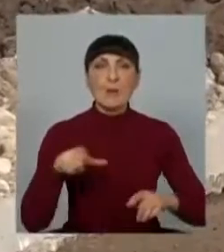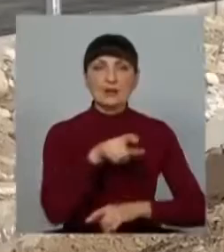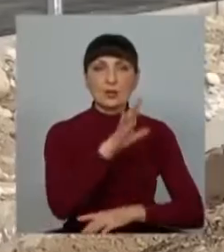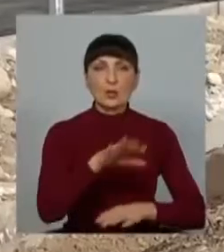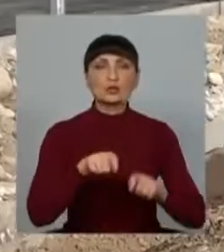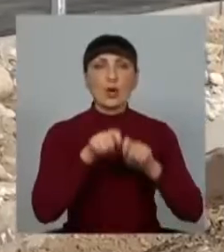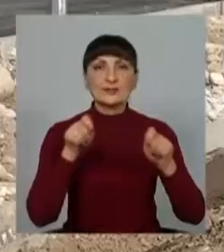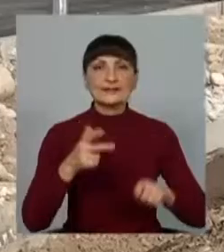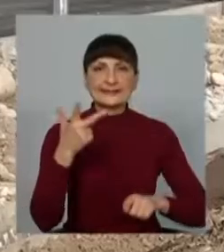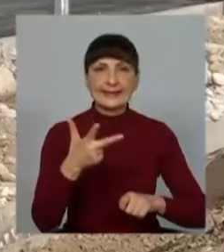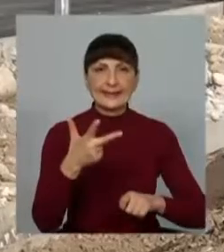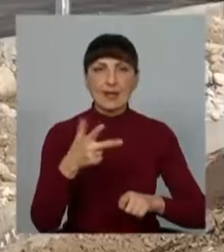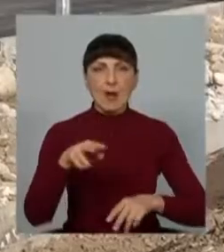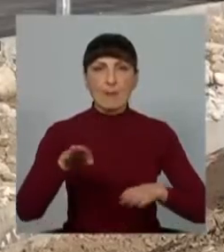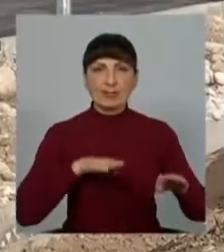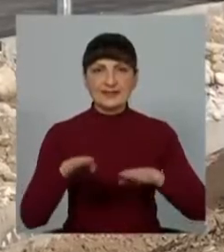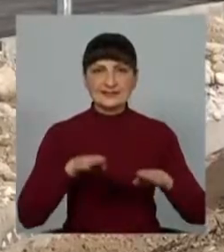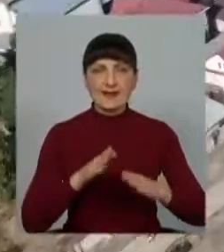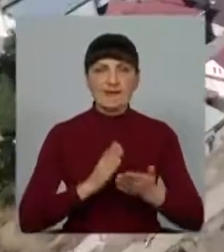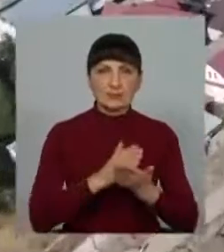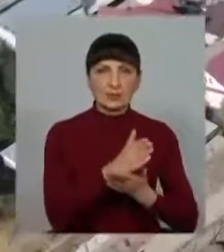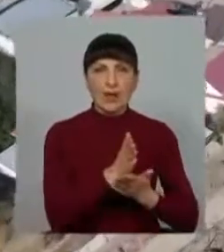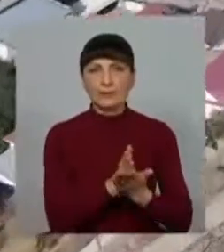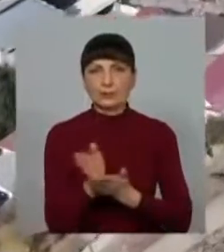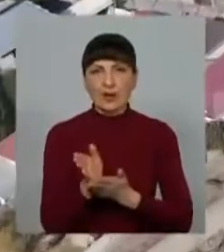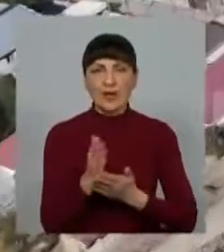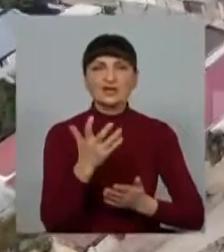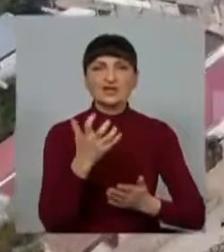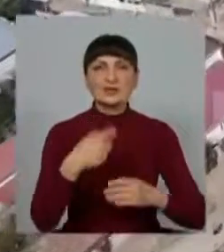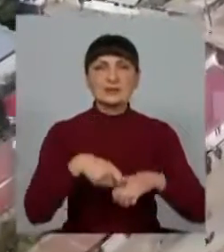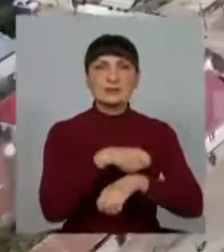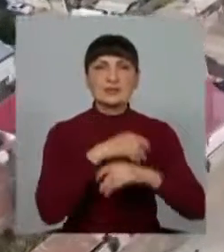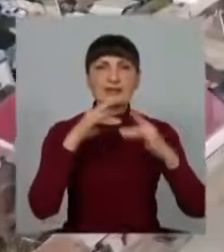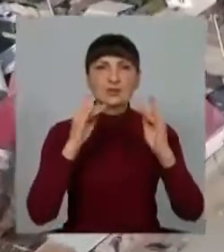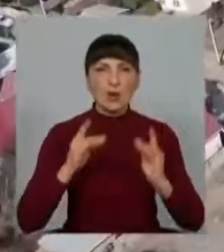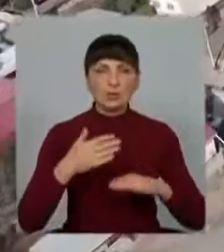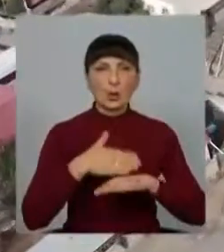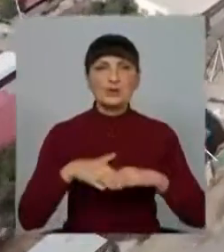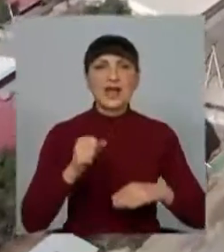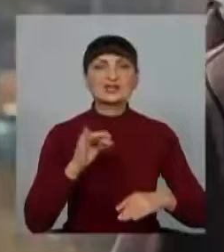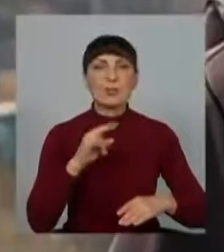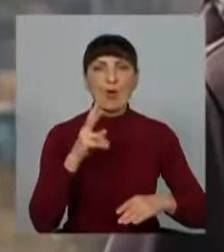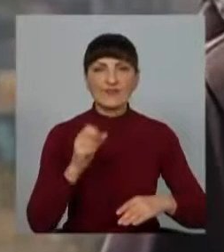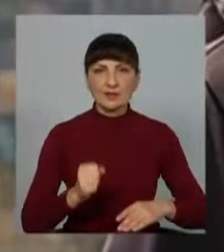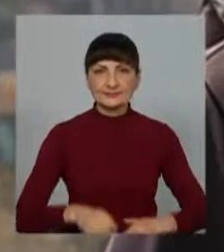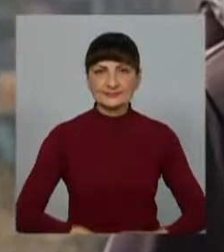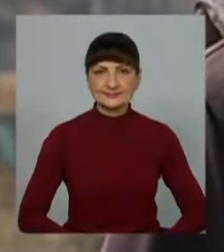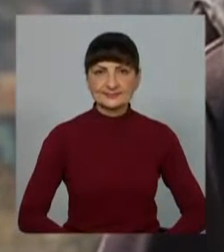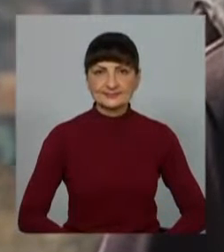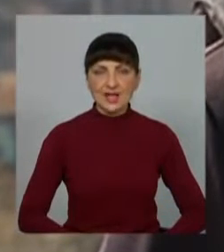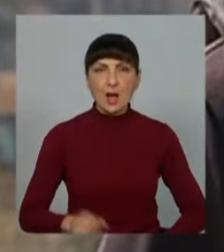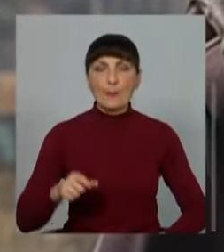будут открыты по 3 полосы движения в каждом направлении и 400-метровая эстакада над улицей Ашимова. По самой